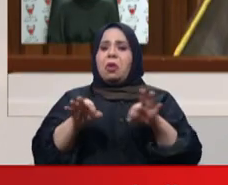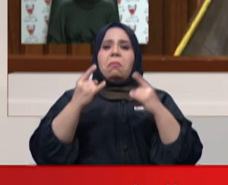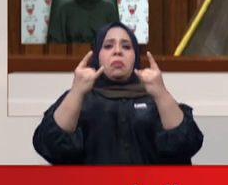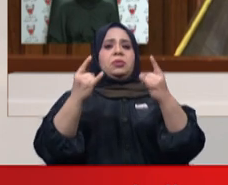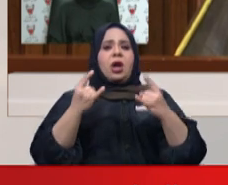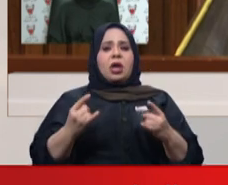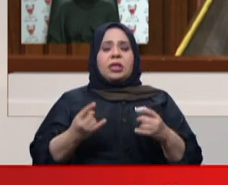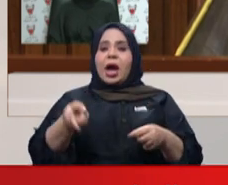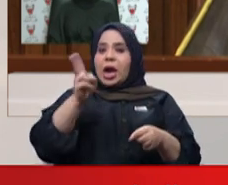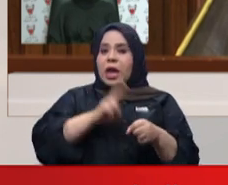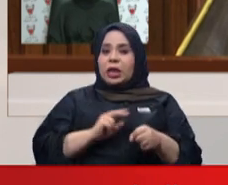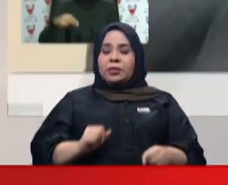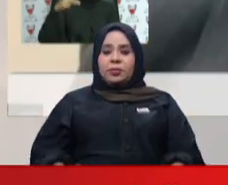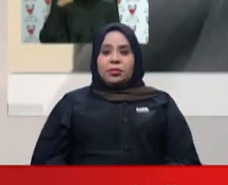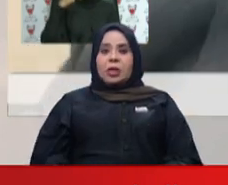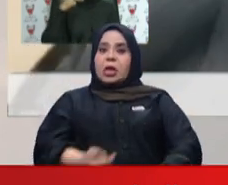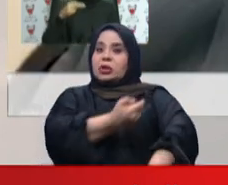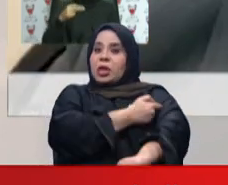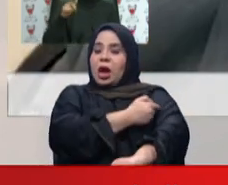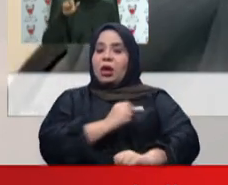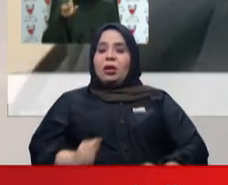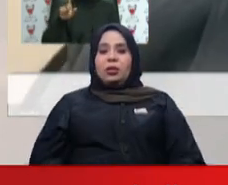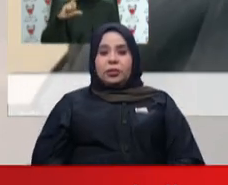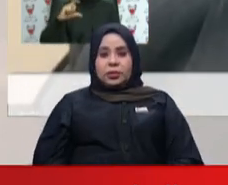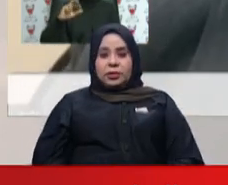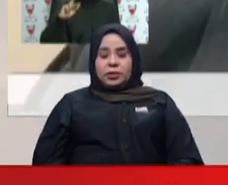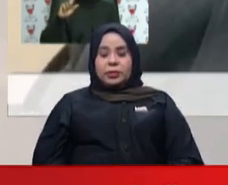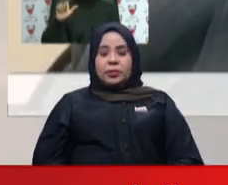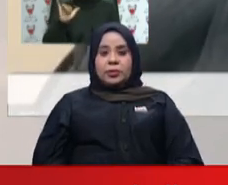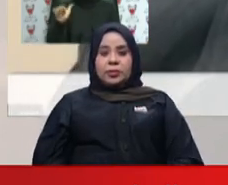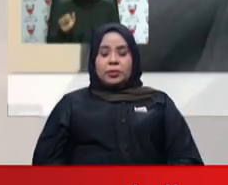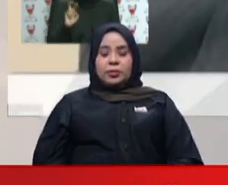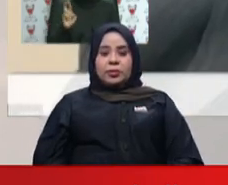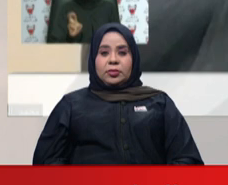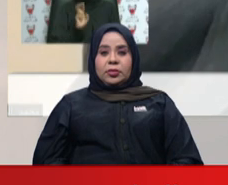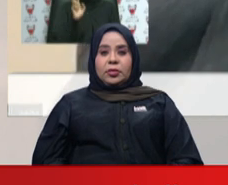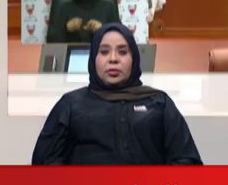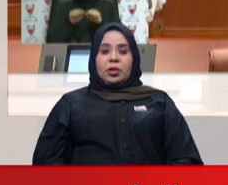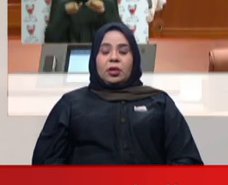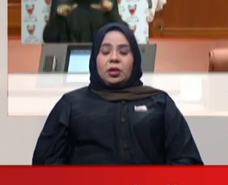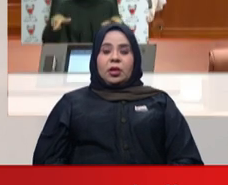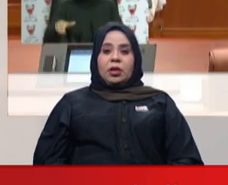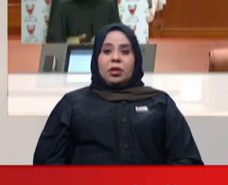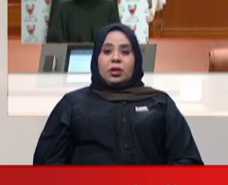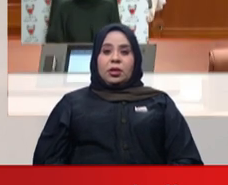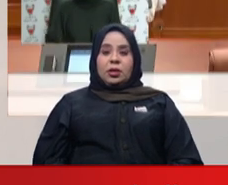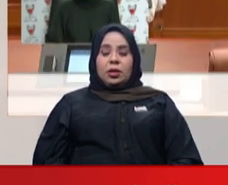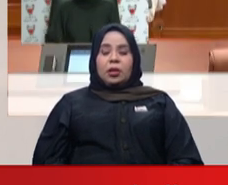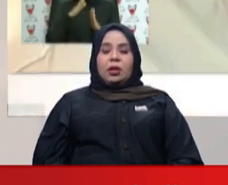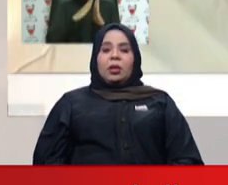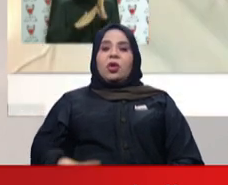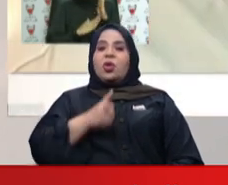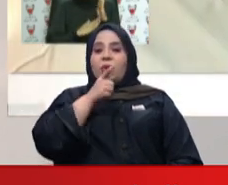والمراعاة والصحة ووصول الممرضين إلى بيوت